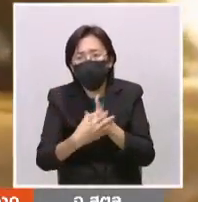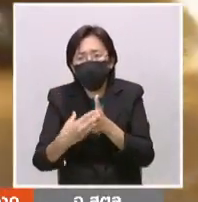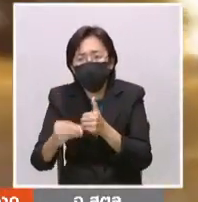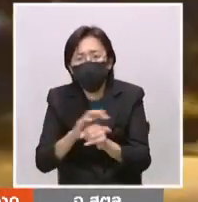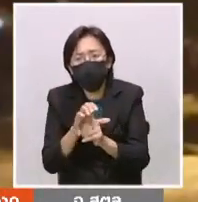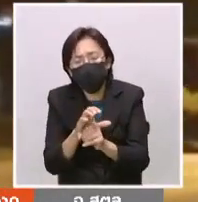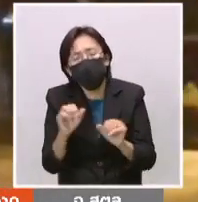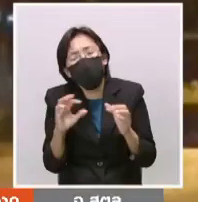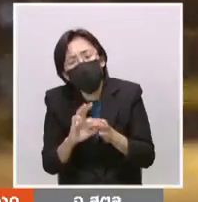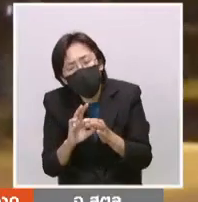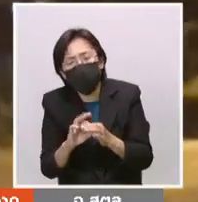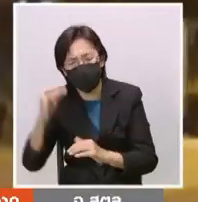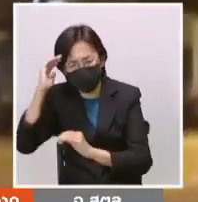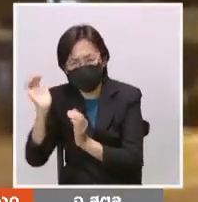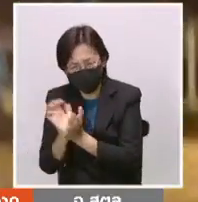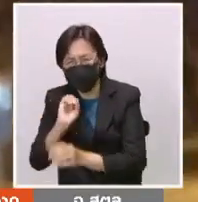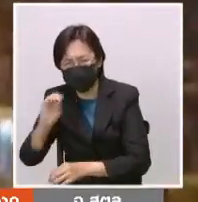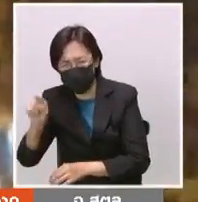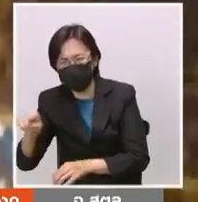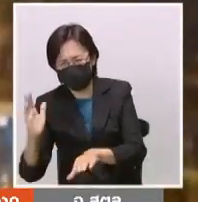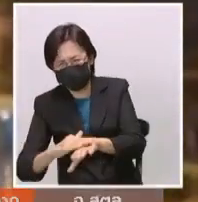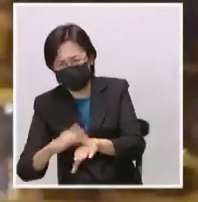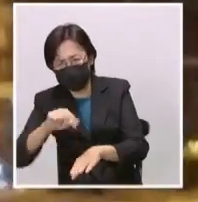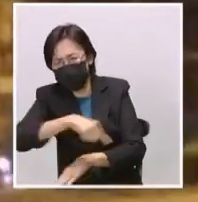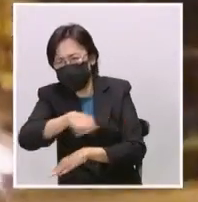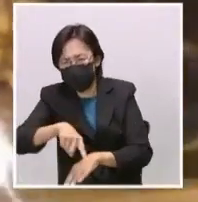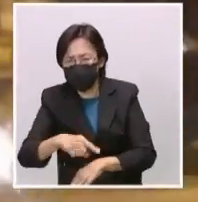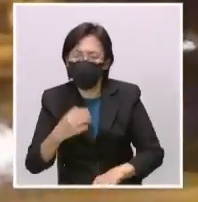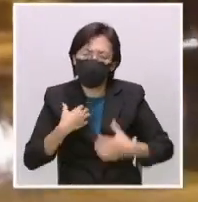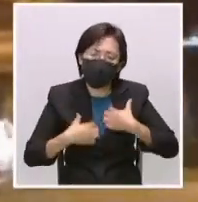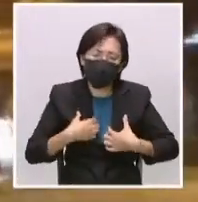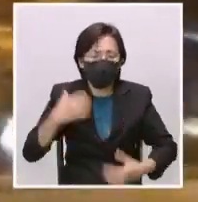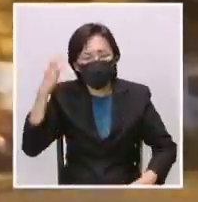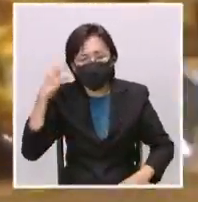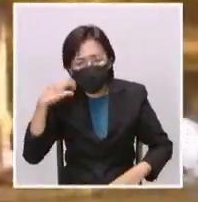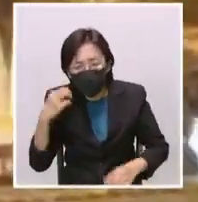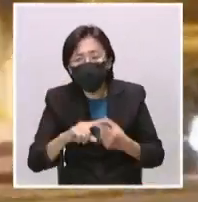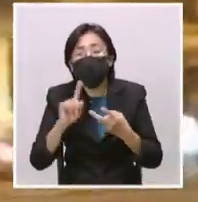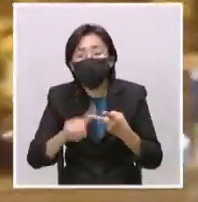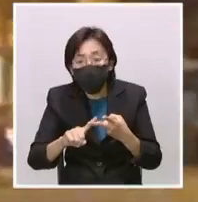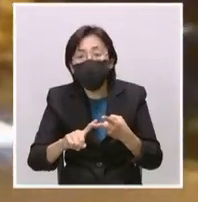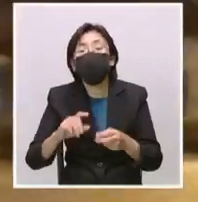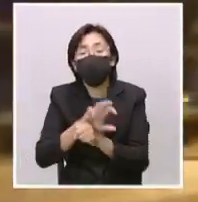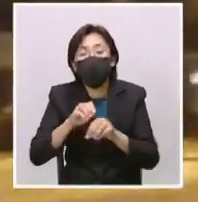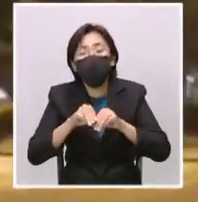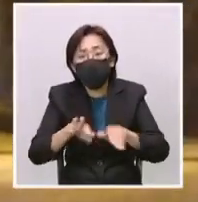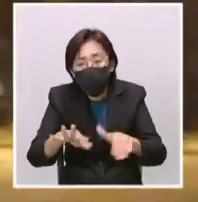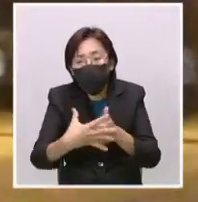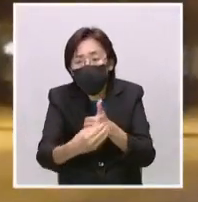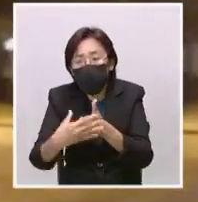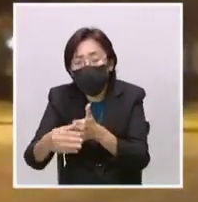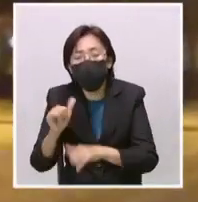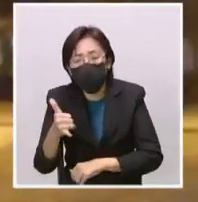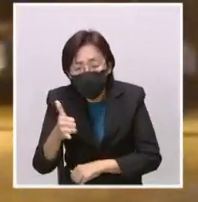วจนะครับให้ปราบปรามตักเตือนให้หมดหน่อยนะครับเพราะว่า1น่ารำคาญมาก2อาจจะเสี่ยงแพร่เชื้อในพื้นที่ได้ขณะที่